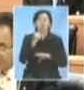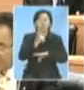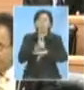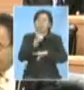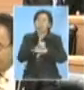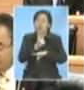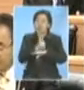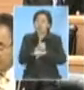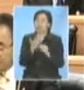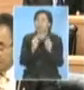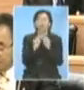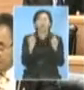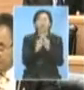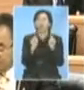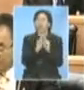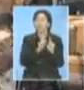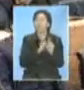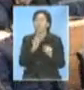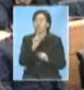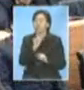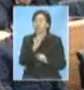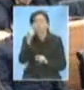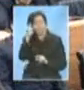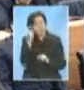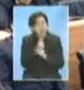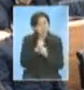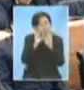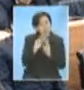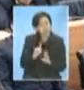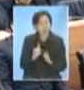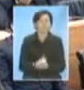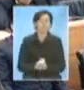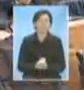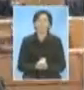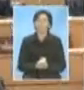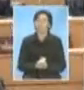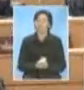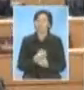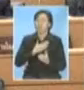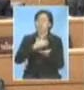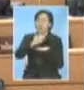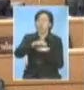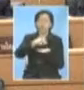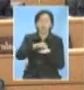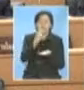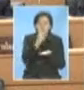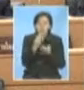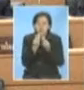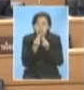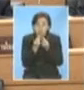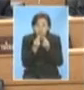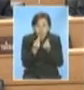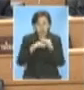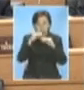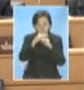ารนะครับรวมไปถึงกรรมาธิการที่ได้สอบถามเนี่ยได้ไปขนาดไหนแต่ผมเรียนครับเมื่อลงไปดูในตัวเลขดูในโครง